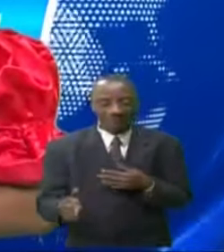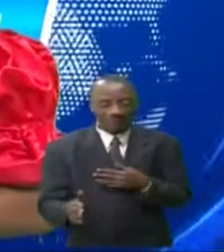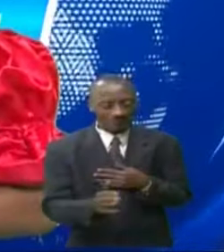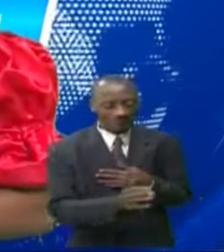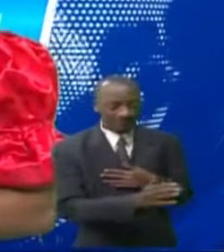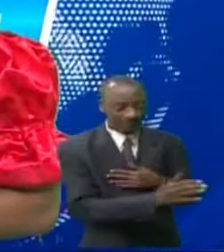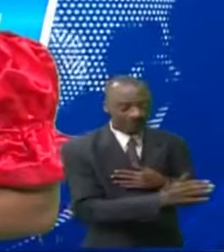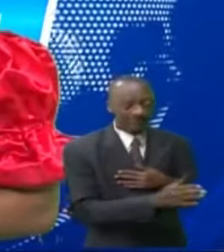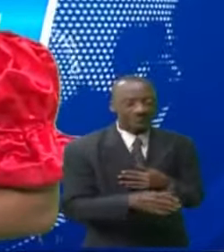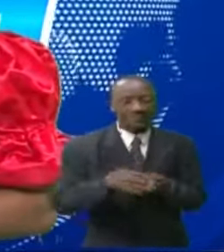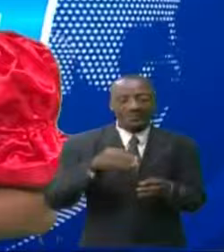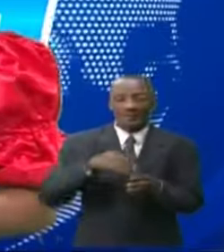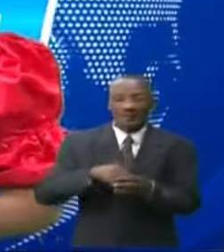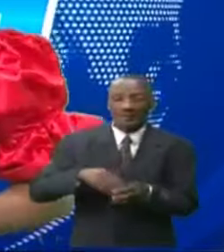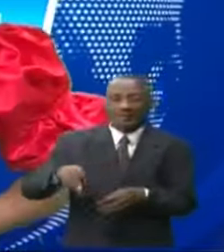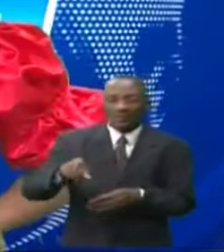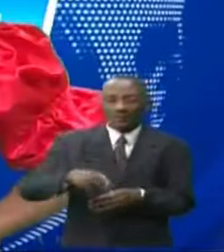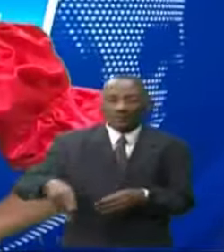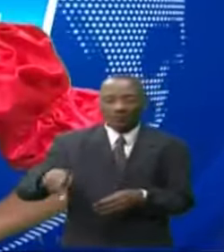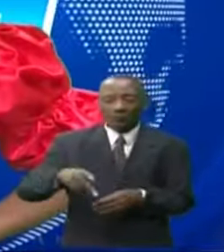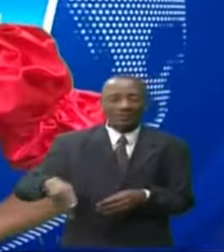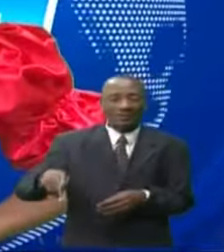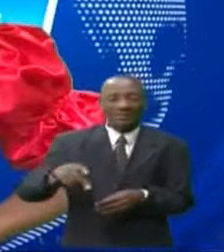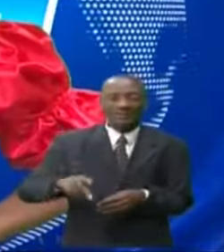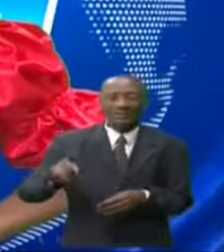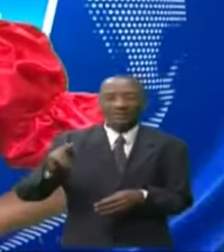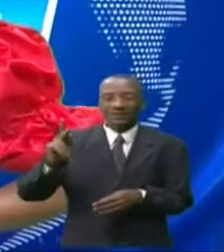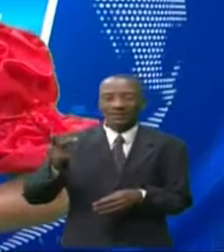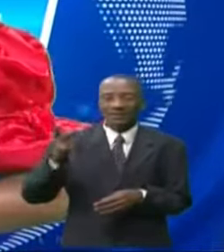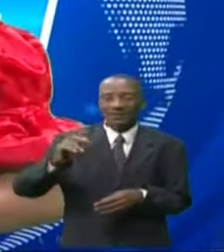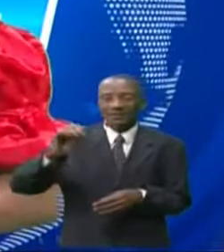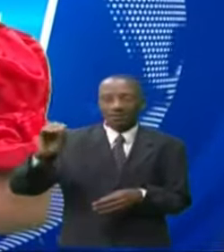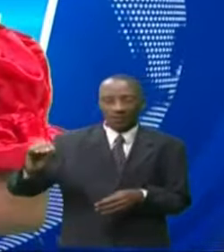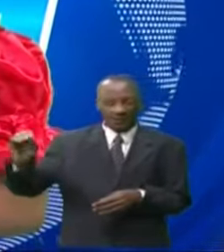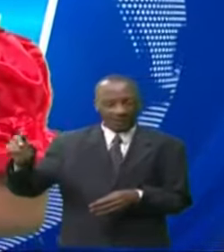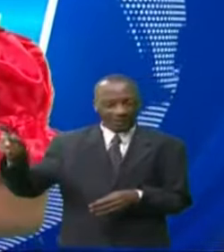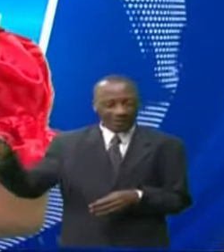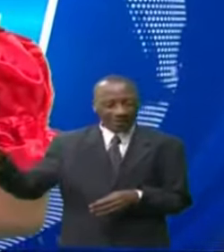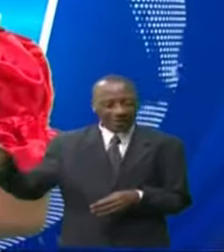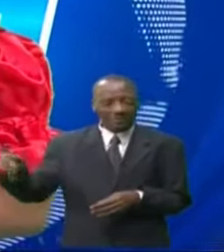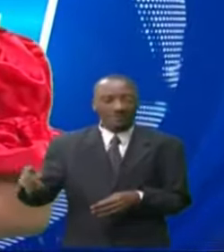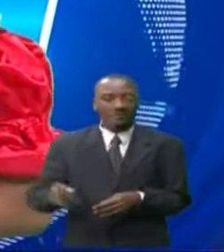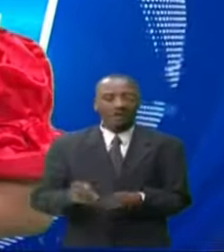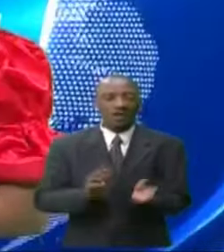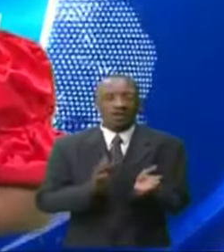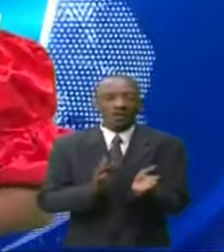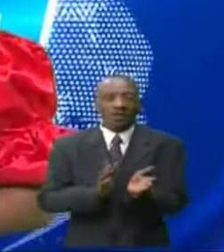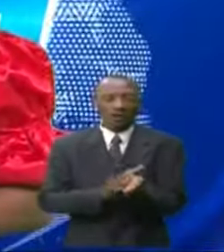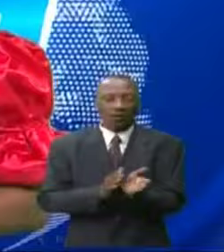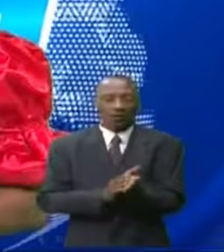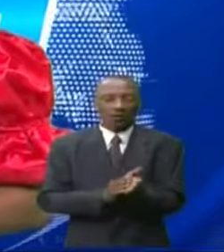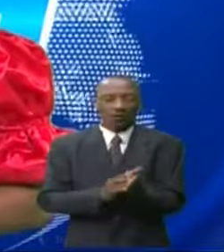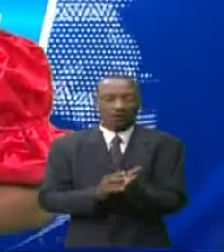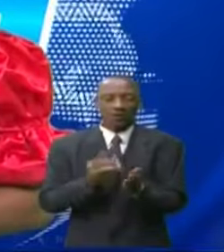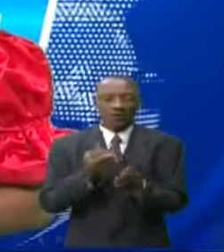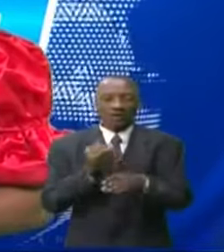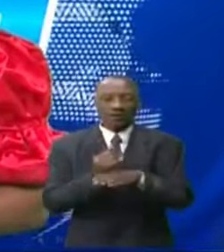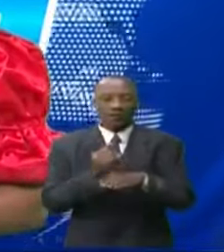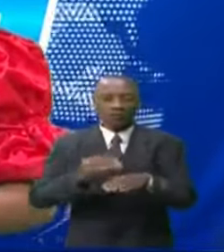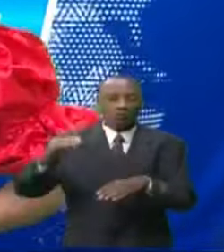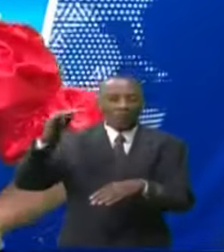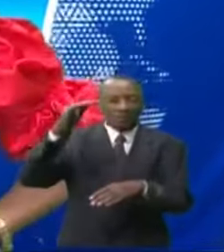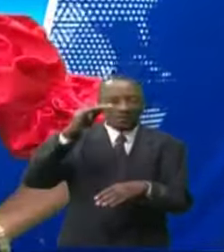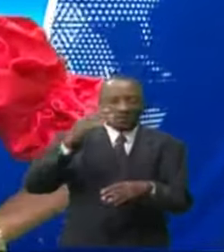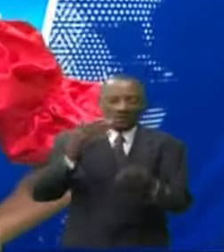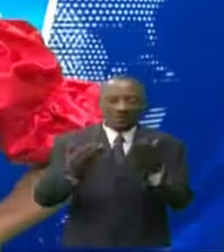caï oriental la première institution d'enseignement supérieur et universitaire a ouvert le 3e cycle une